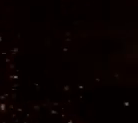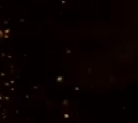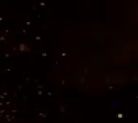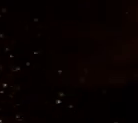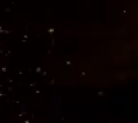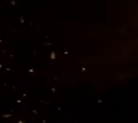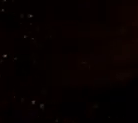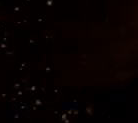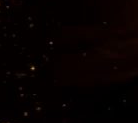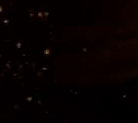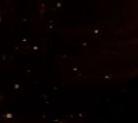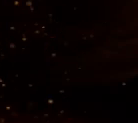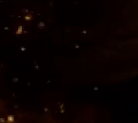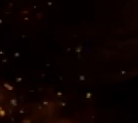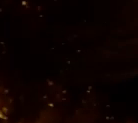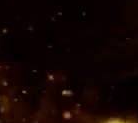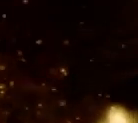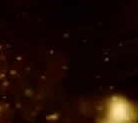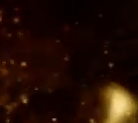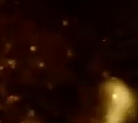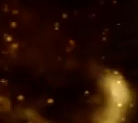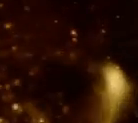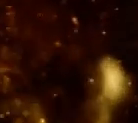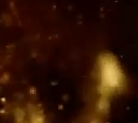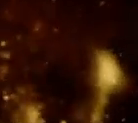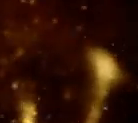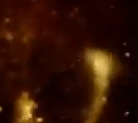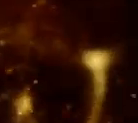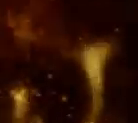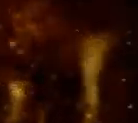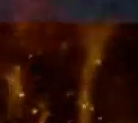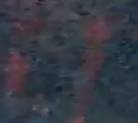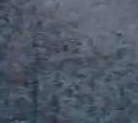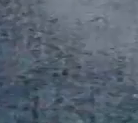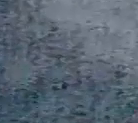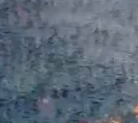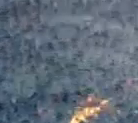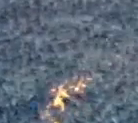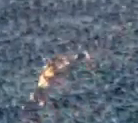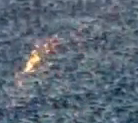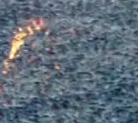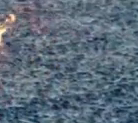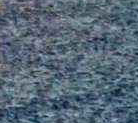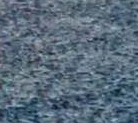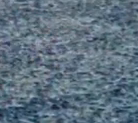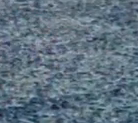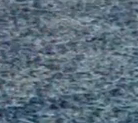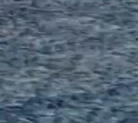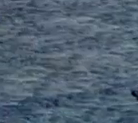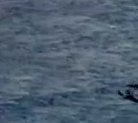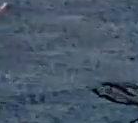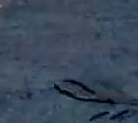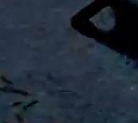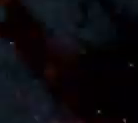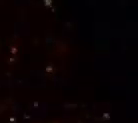فقال صلى الله عليه وسلم قتلوه قتلهم الله هلا سالوا اذا